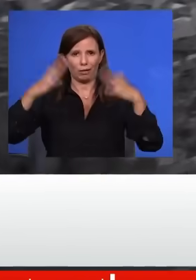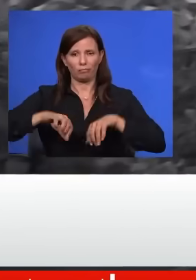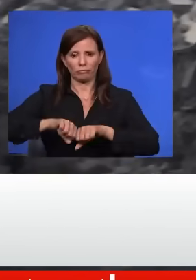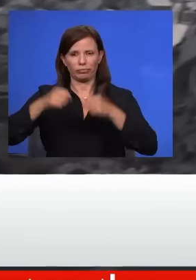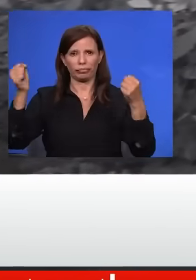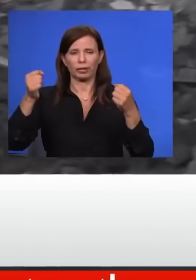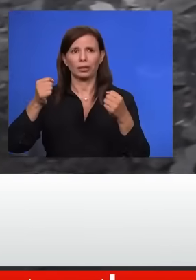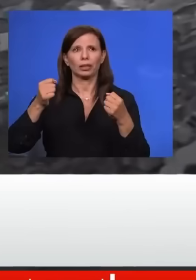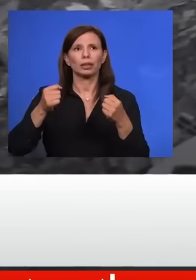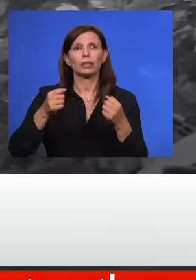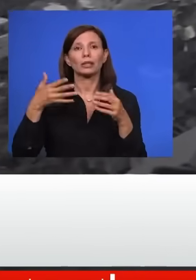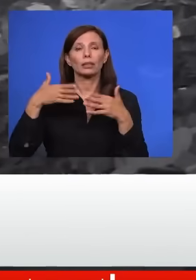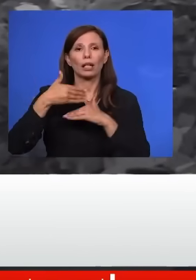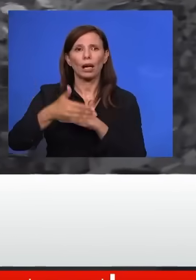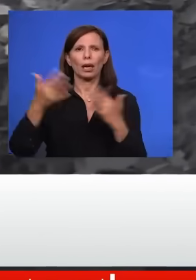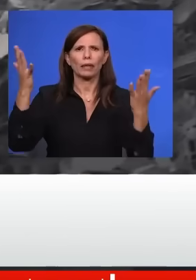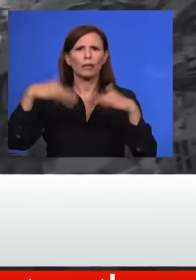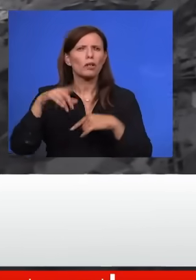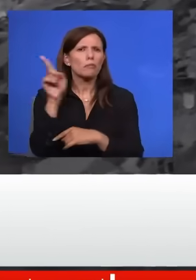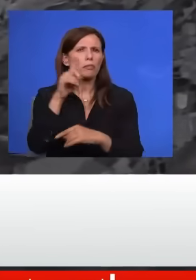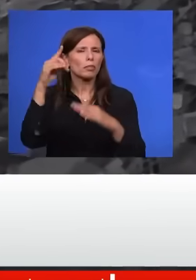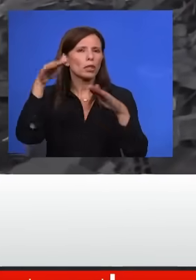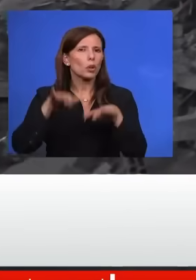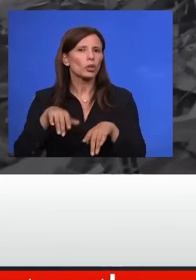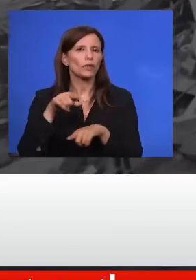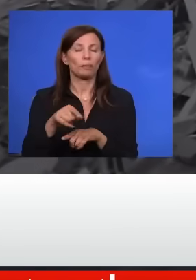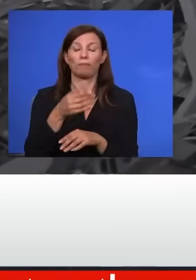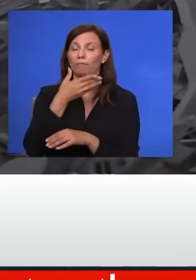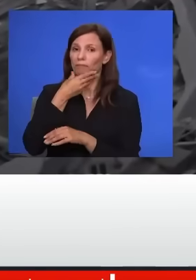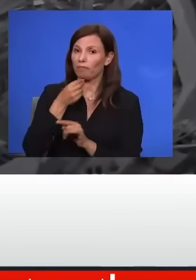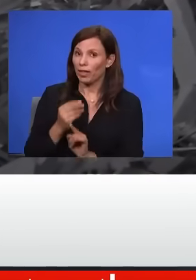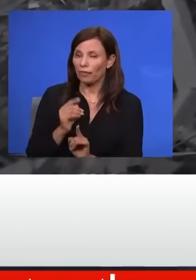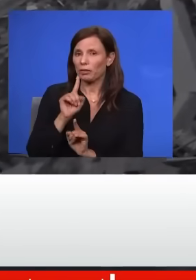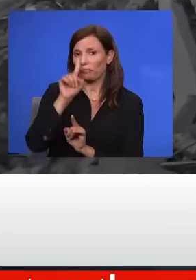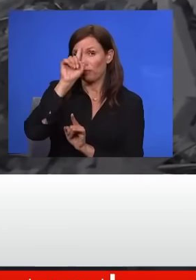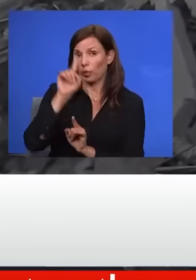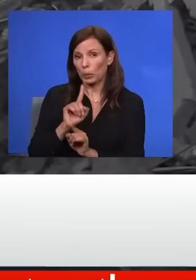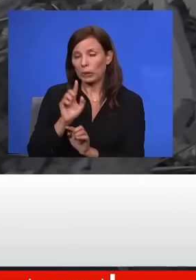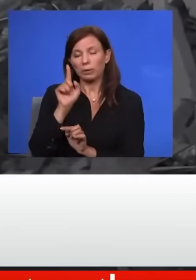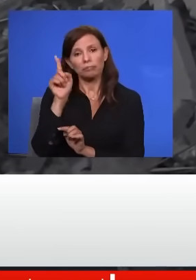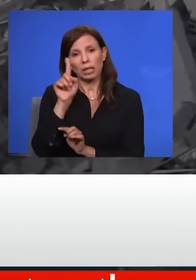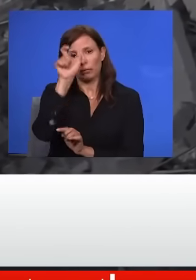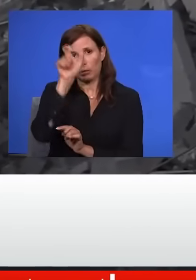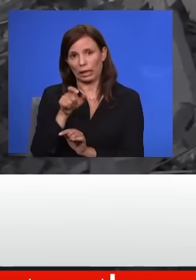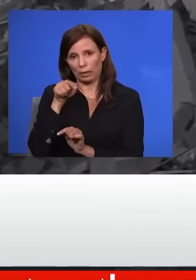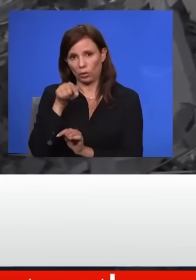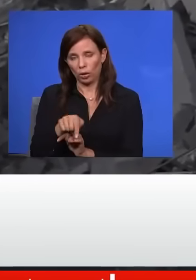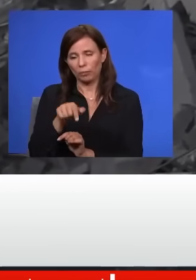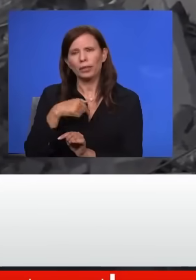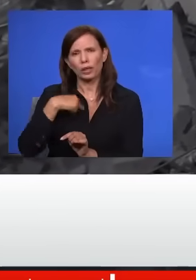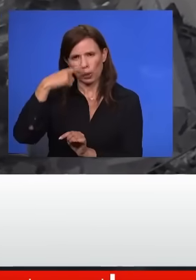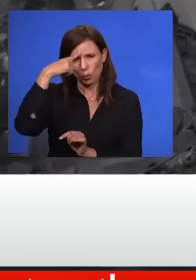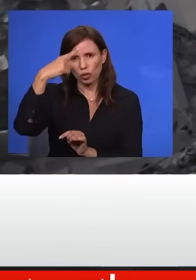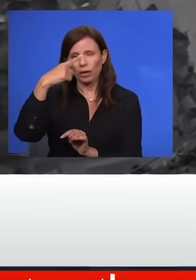תקיפה. שמי ממוקם שם בדרך יפה, כלל? יפה, אז אנחנו לא יודעים עדיין מי ממוקם שם, אני מניח שאנחנו נדע את זה בדקות הקרובות,